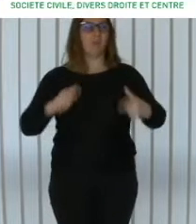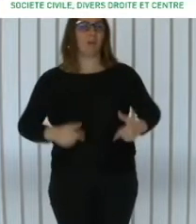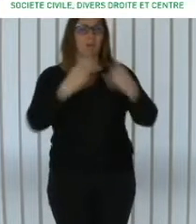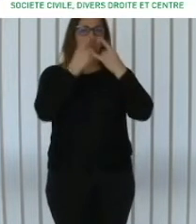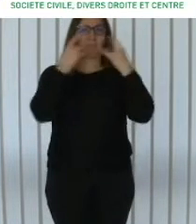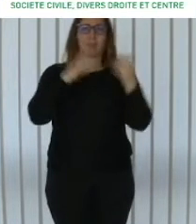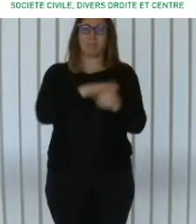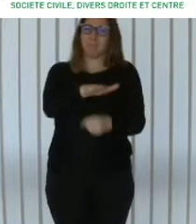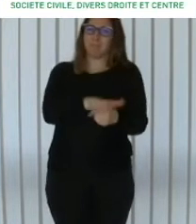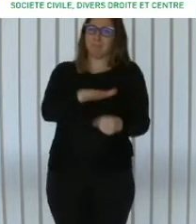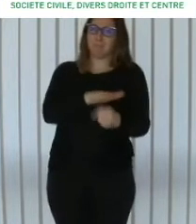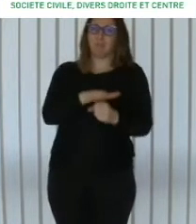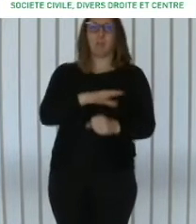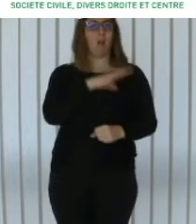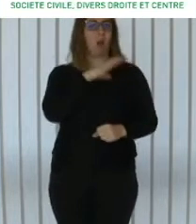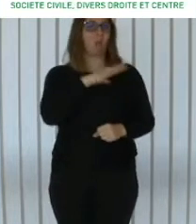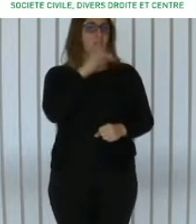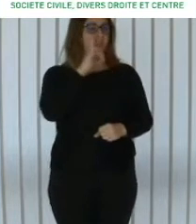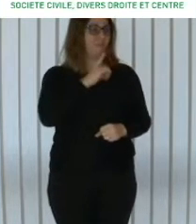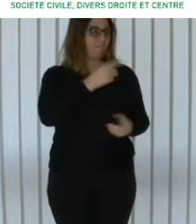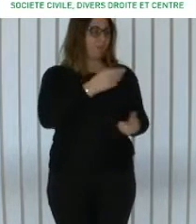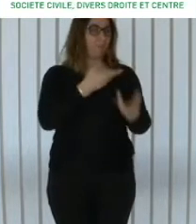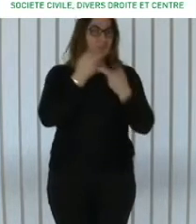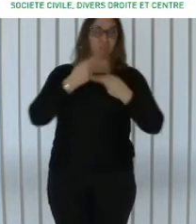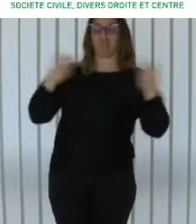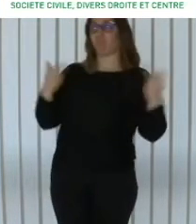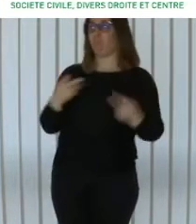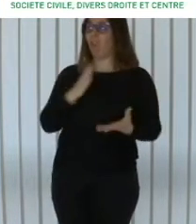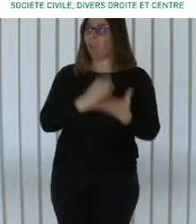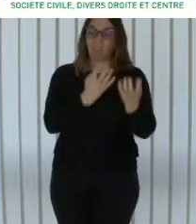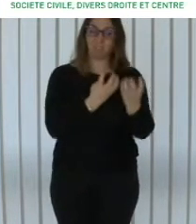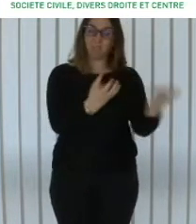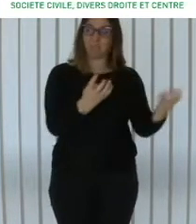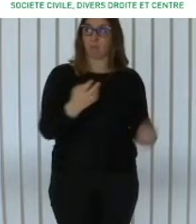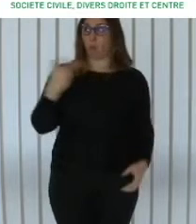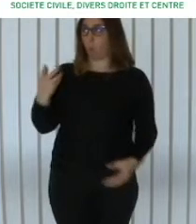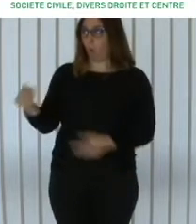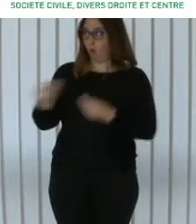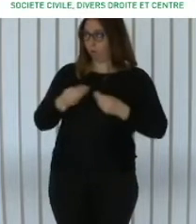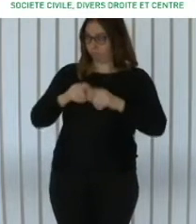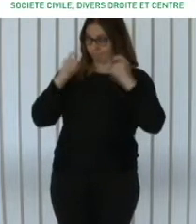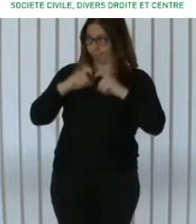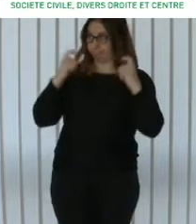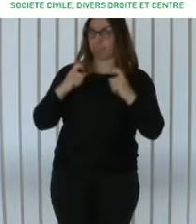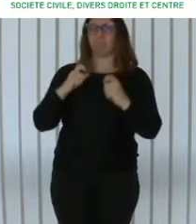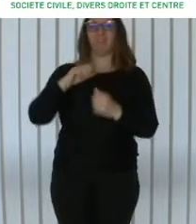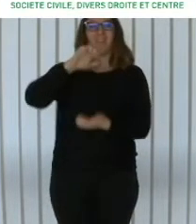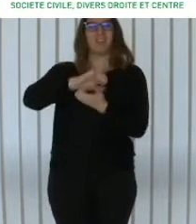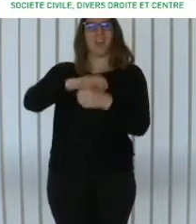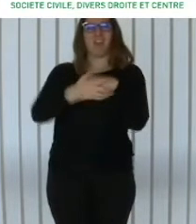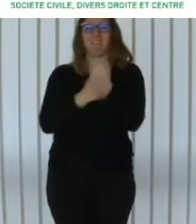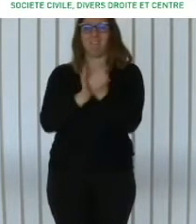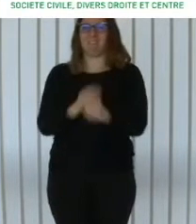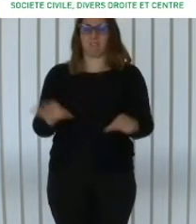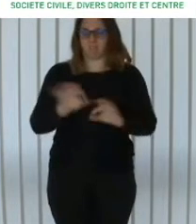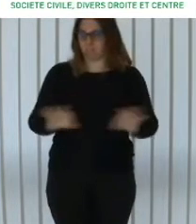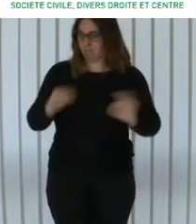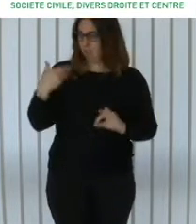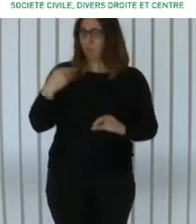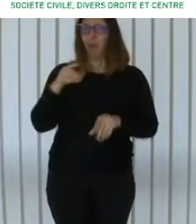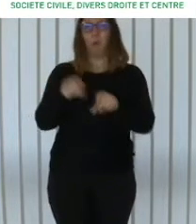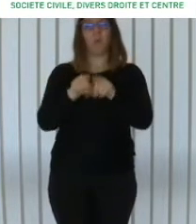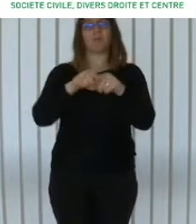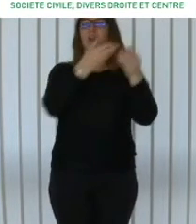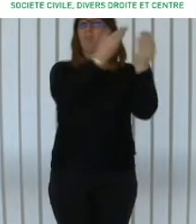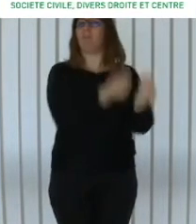masques. Une enseignante a déclaré en avoir reçu 3 pour sa classe. Il n'y avait pas de gel hydroalcoolique à la rentrée et pas de papier pour